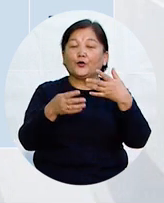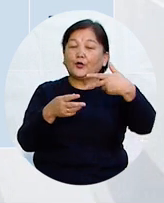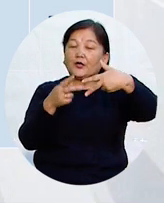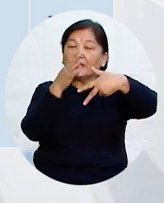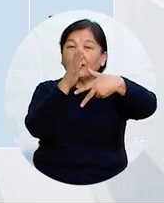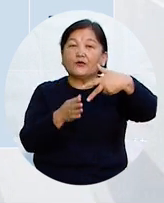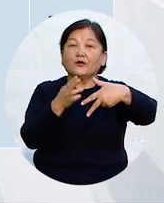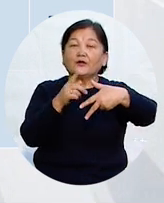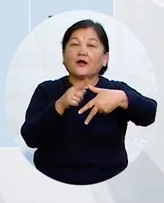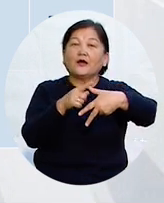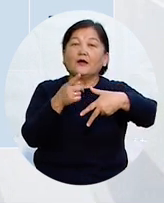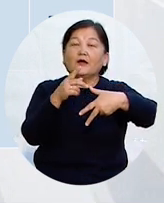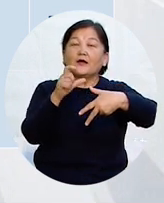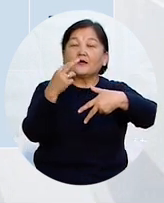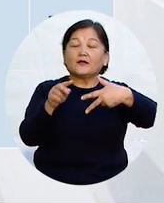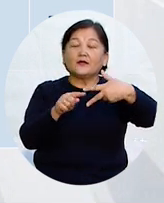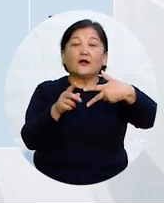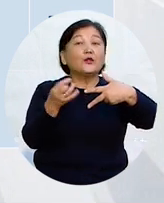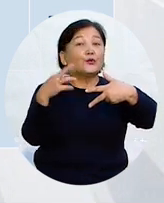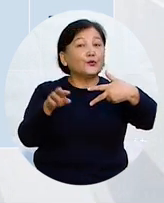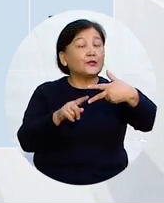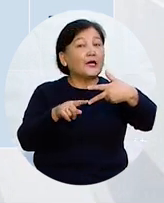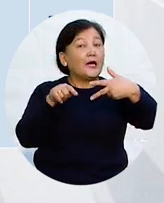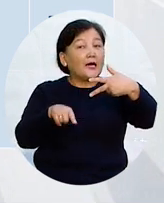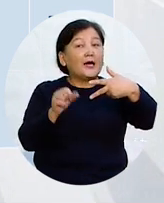хэлбэртэй ордог вэ гэдгийг дэлгэцнээс харж мэдлэгээ сэргээгээрэй.